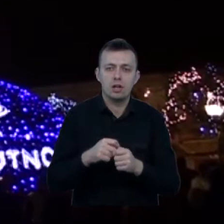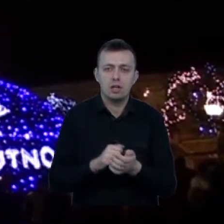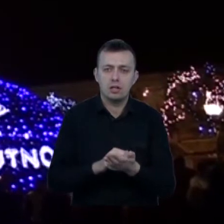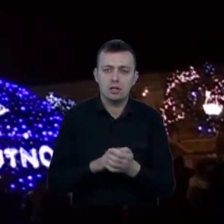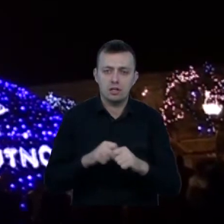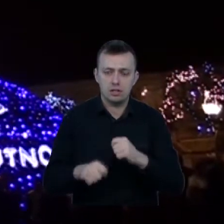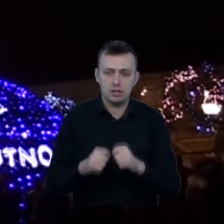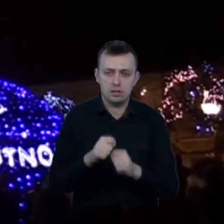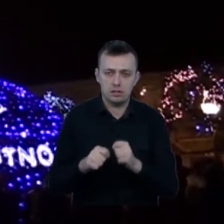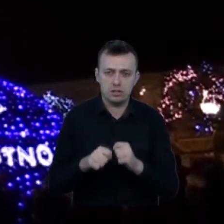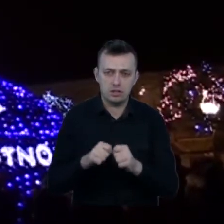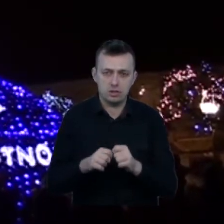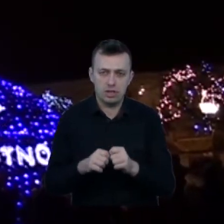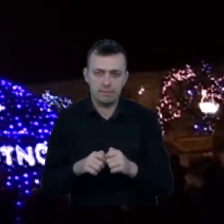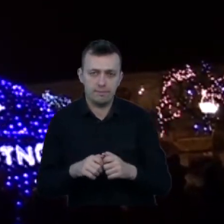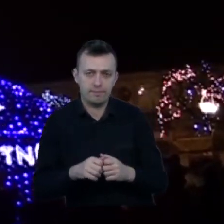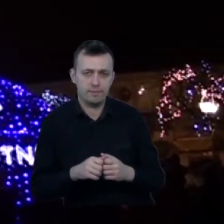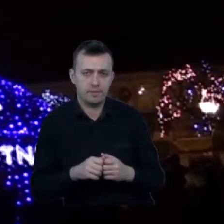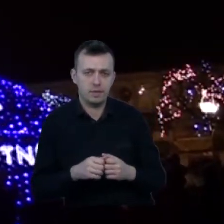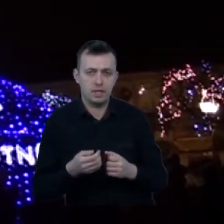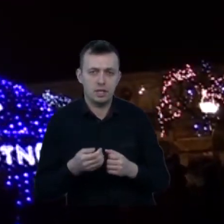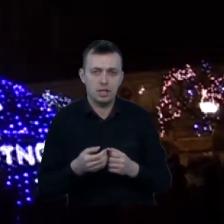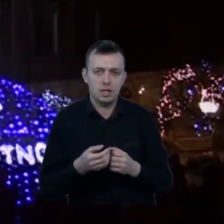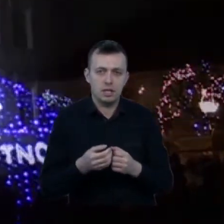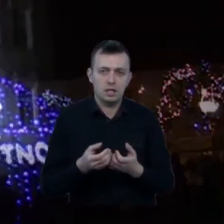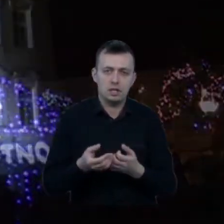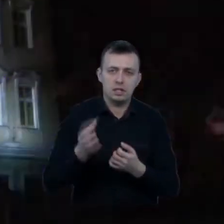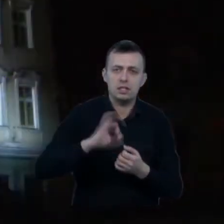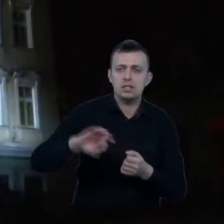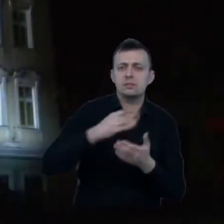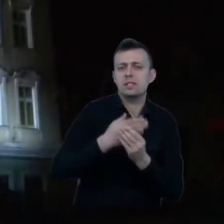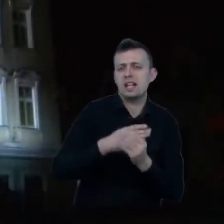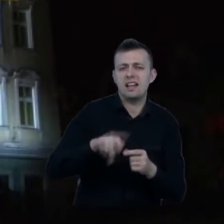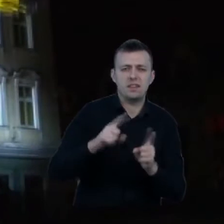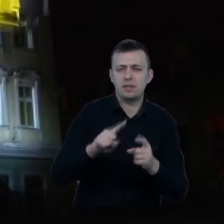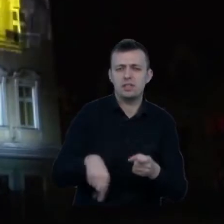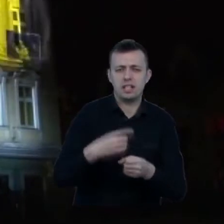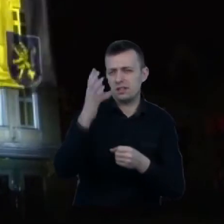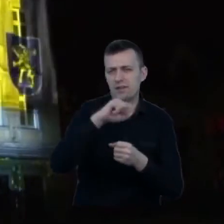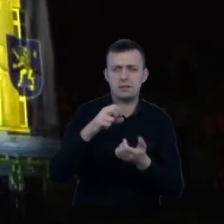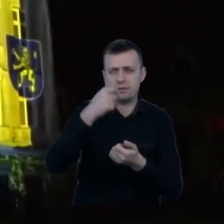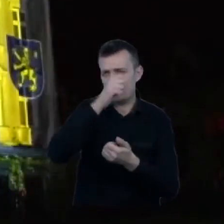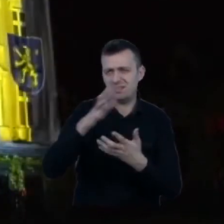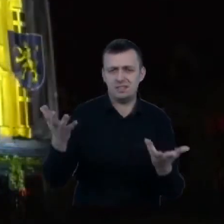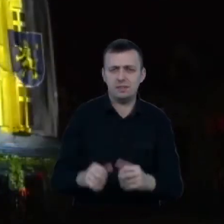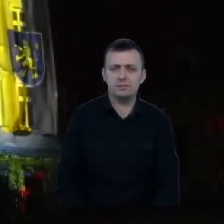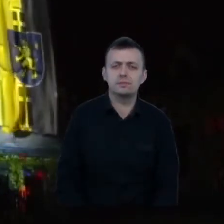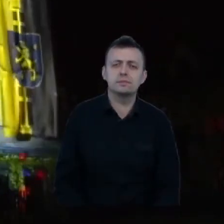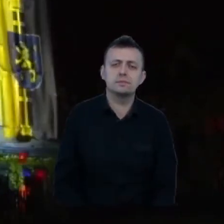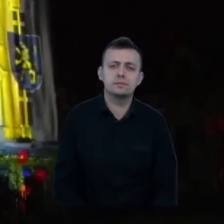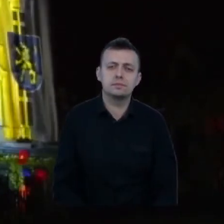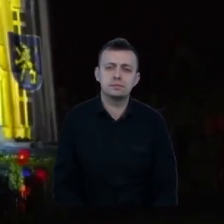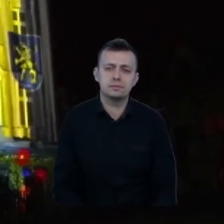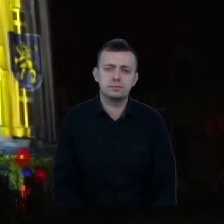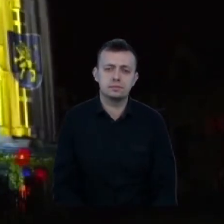stycznia co 30 minut od godziny 18 do 21. Producentem mappingu jest firma MediaCraft Dariusz